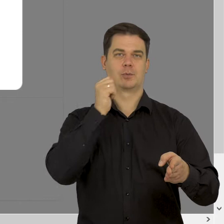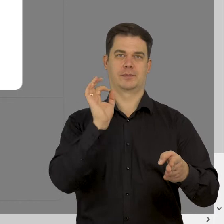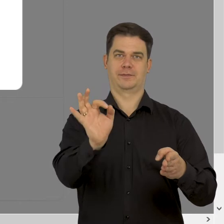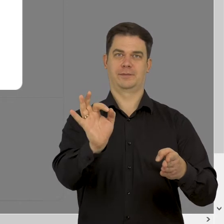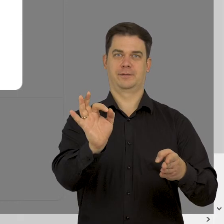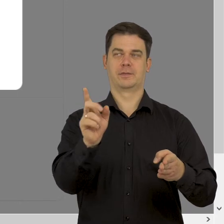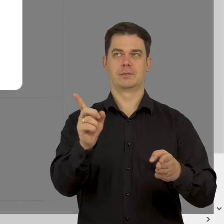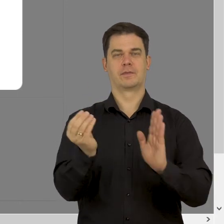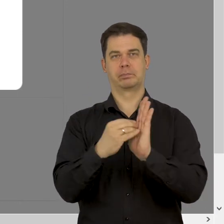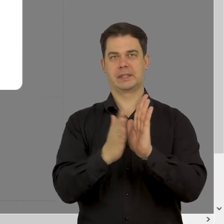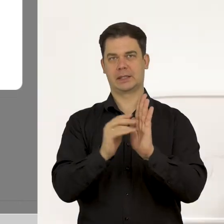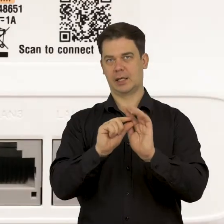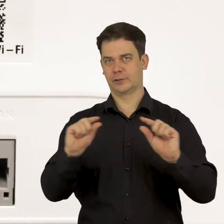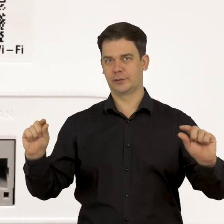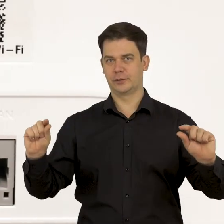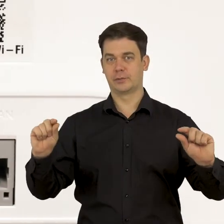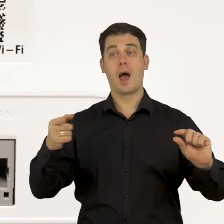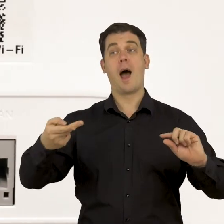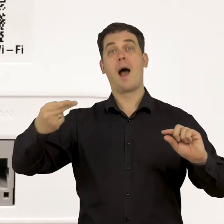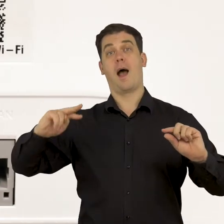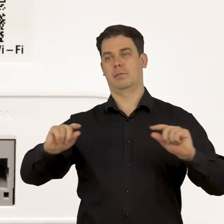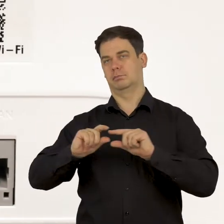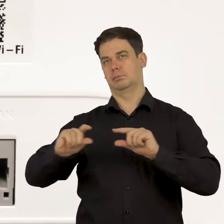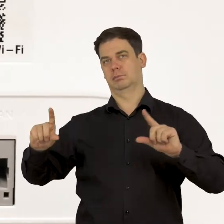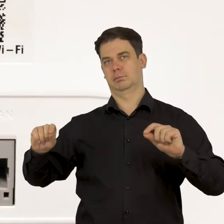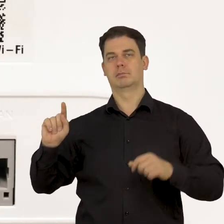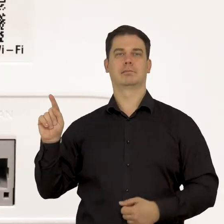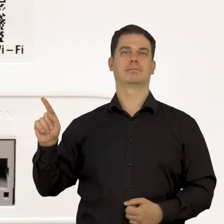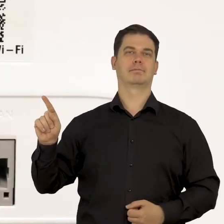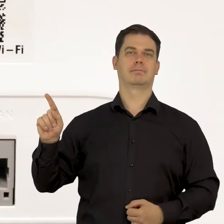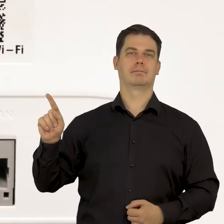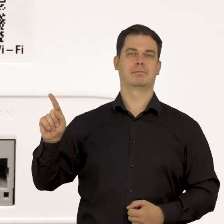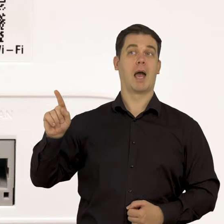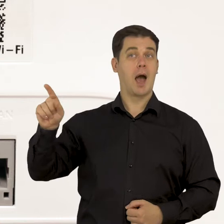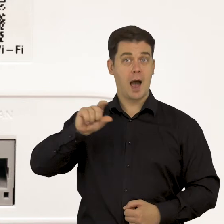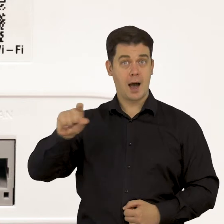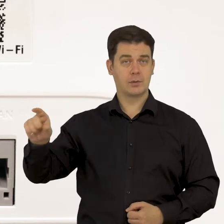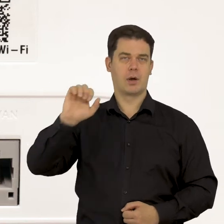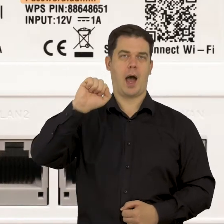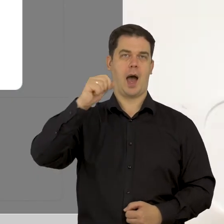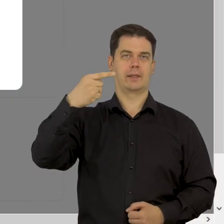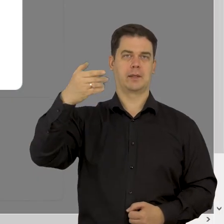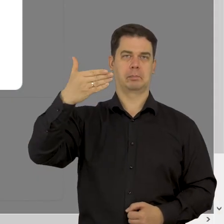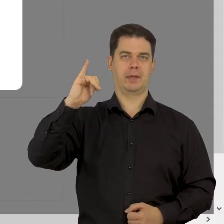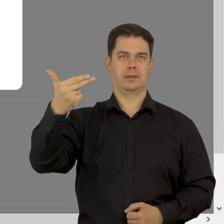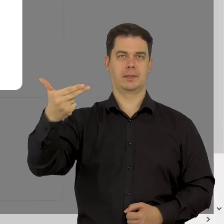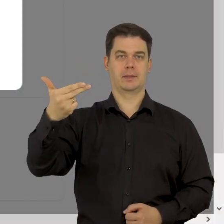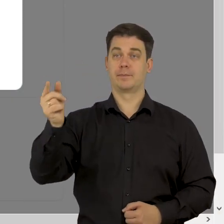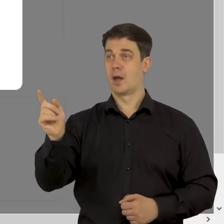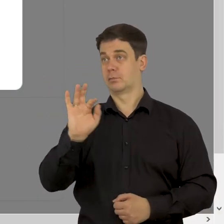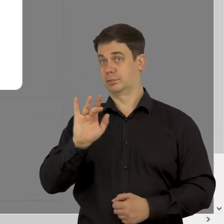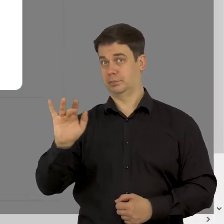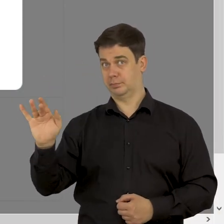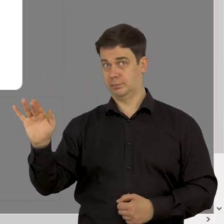panelu administracyjnego routera. Znajdziesz je na naklejce. W moim przypadku hasło to admin. Wpisuję